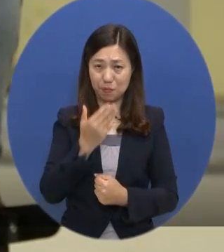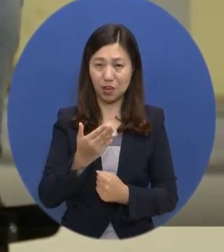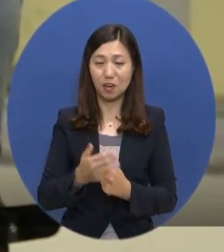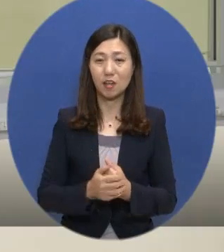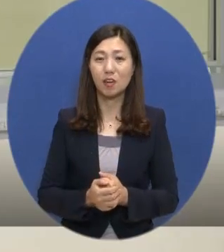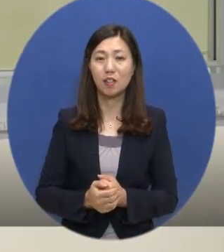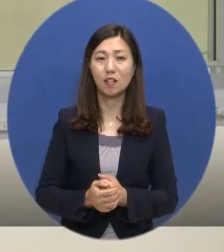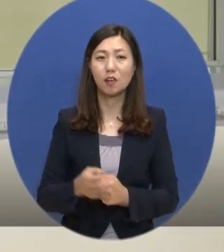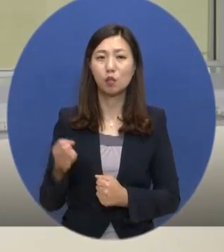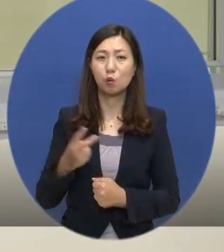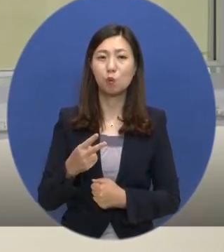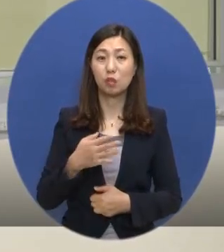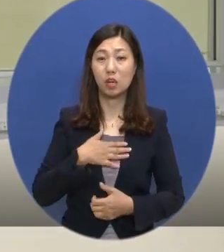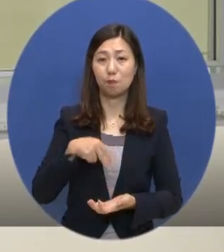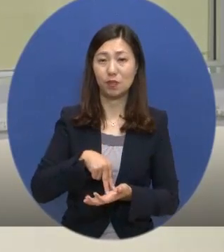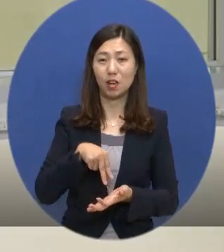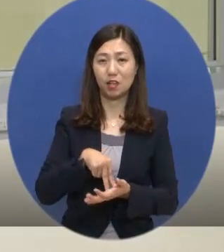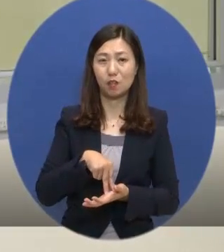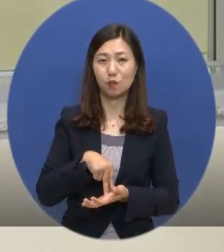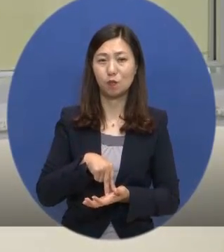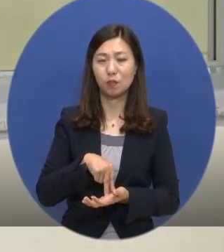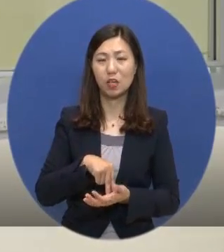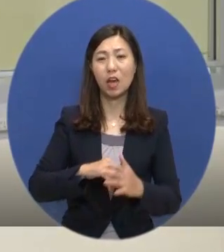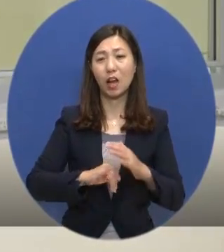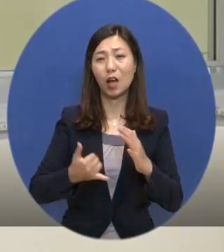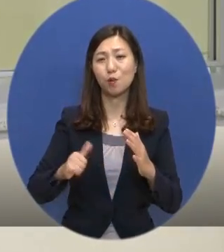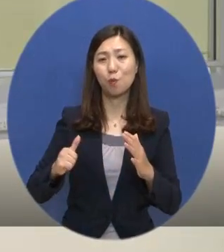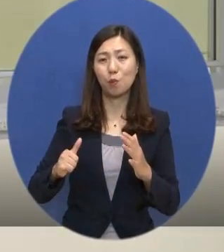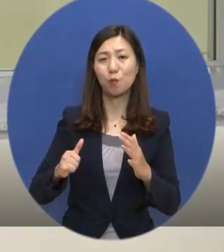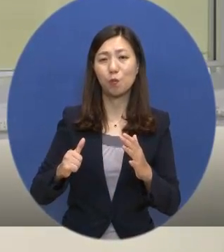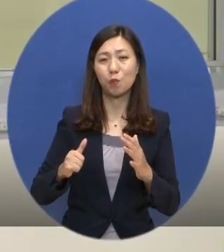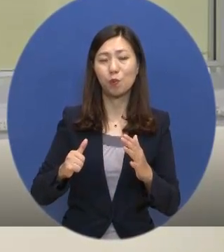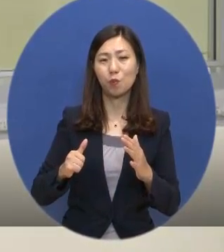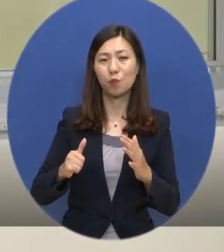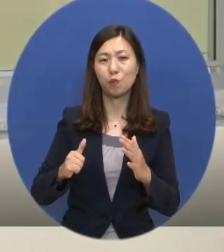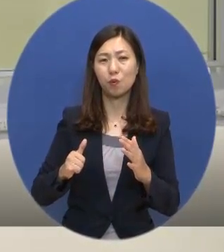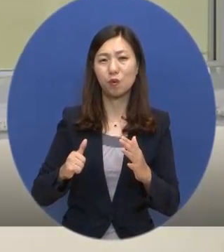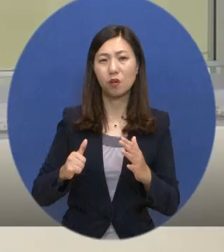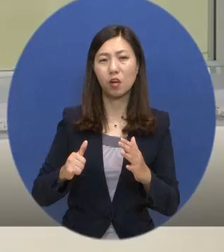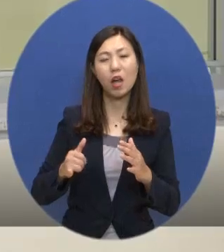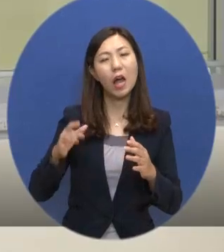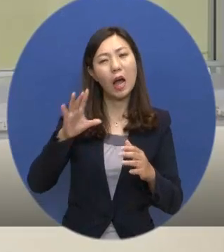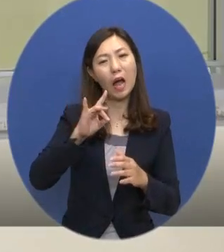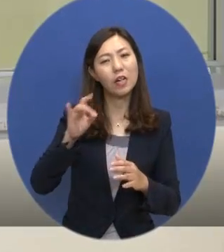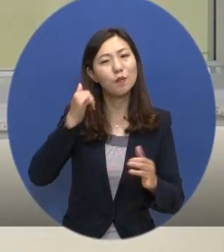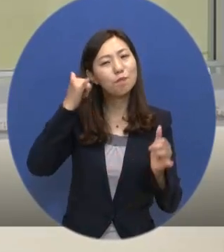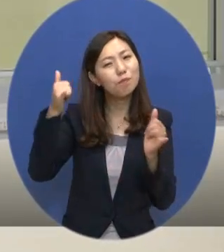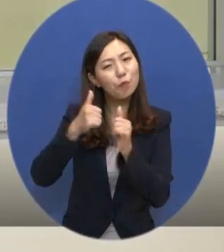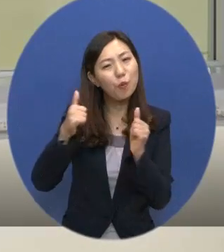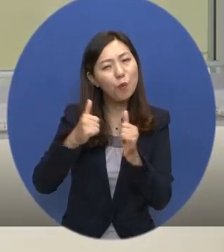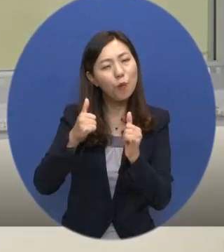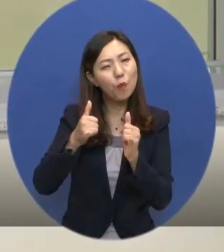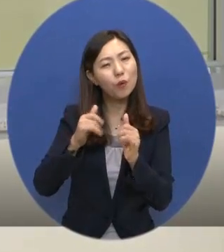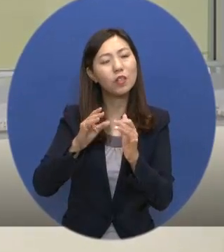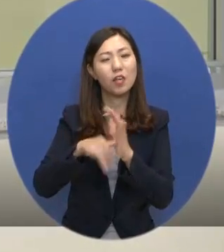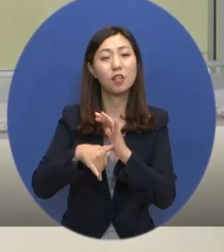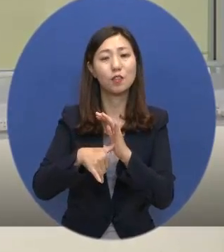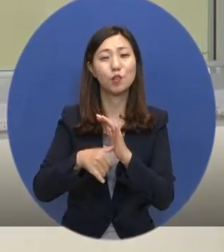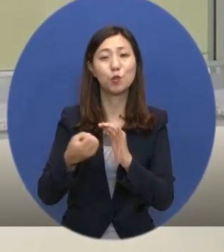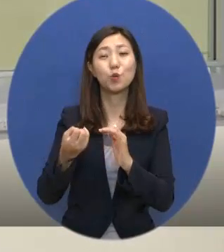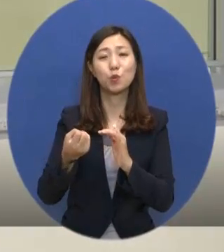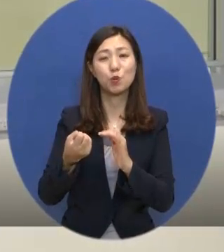그리고 또 이제 저 같은 경우에는 이제 가족들이 있으니까 가족들하고 한번 전화 통화하고 그러고 났을 때는